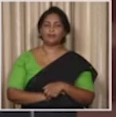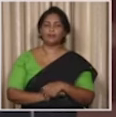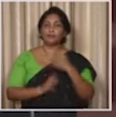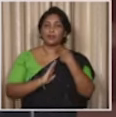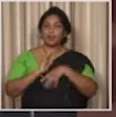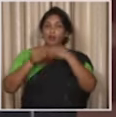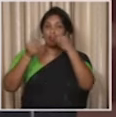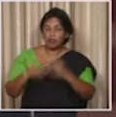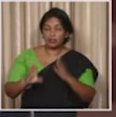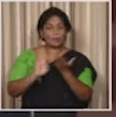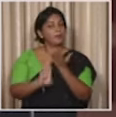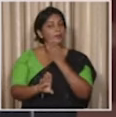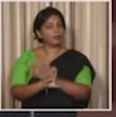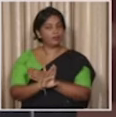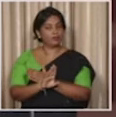බංකොලොත් වෙන්න කලින්